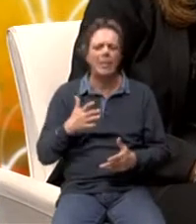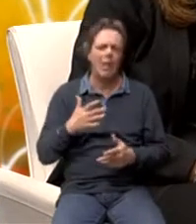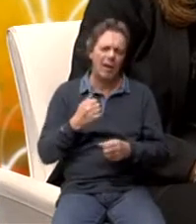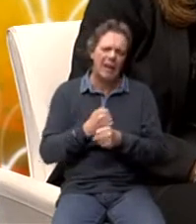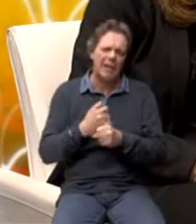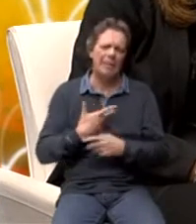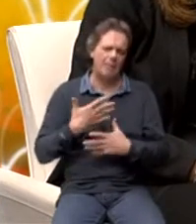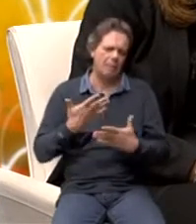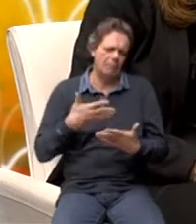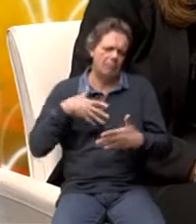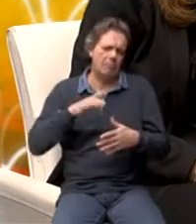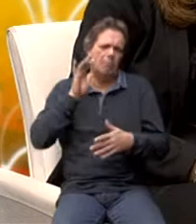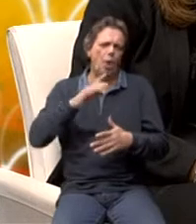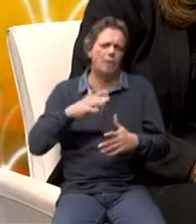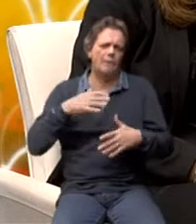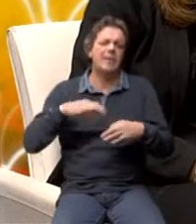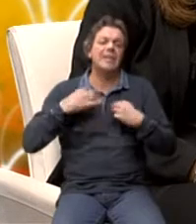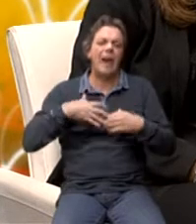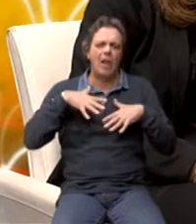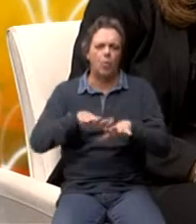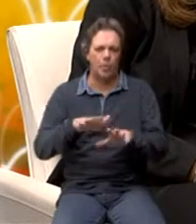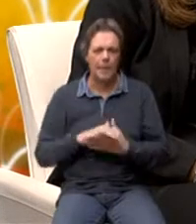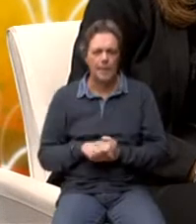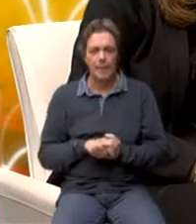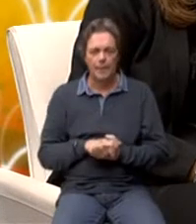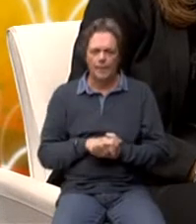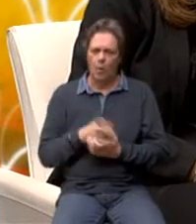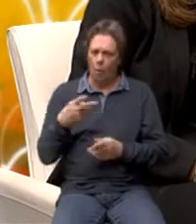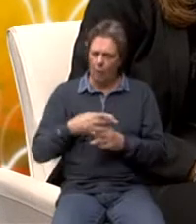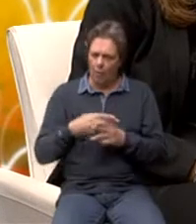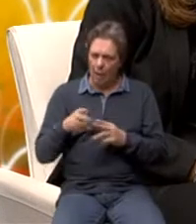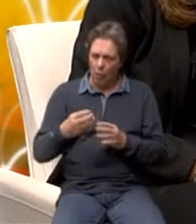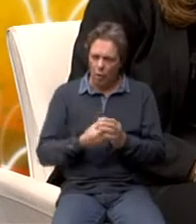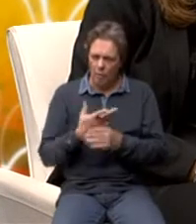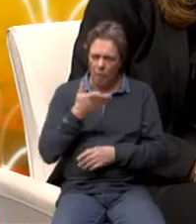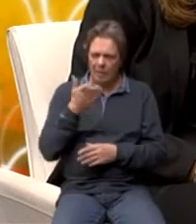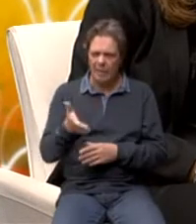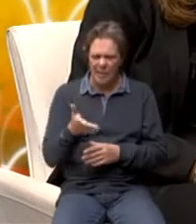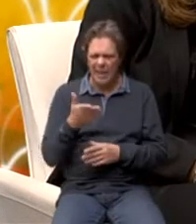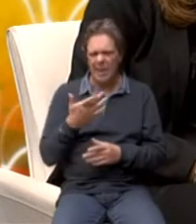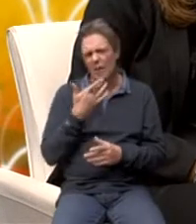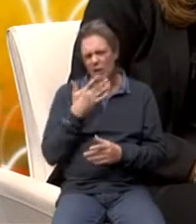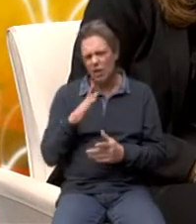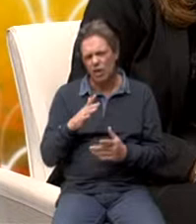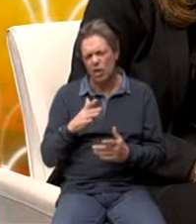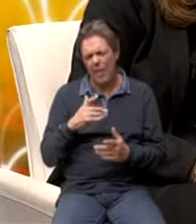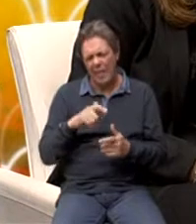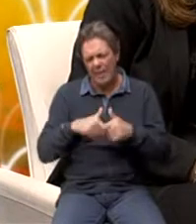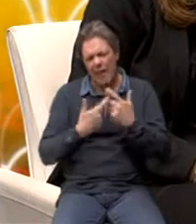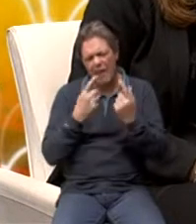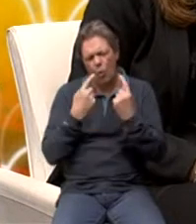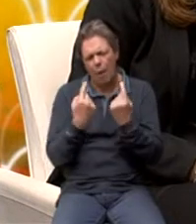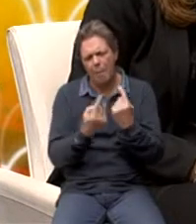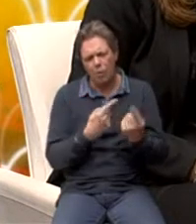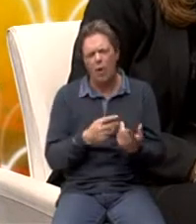na zdravlje ljudi. Dakle, kod ekoloških proizvoda taj nivo štetnih tvari koji mogu biti nalazi se unutra je vrlo,